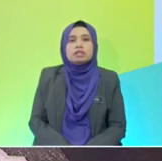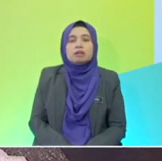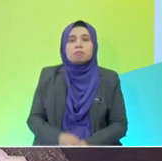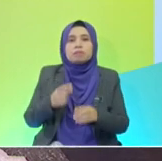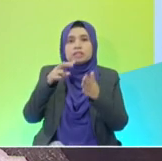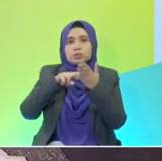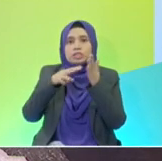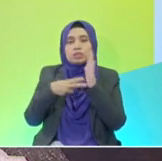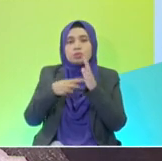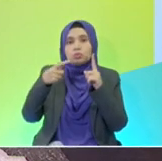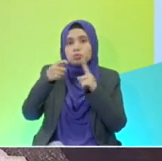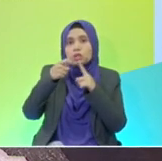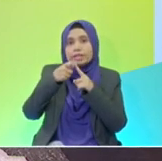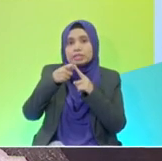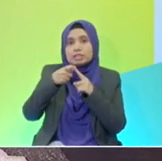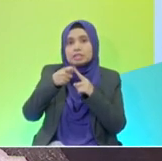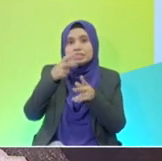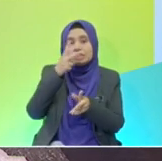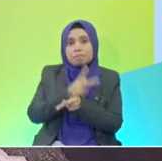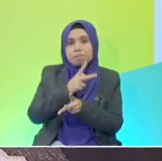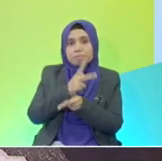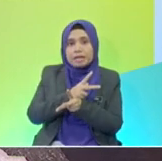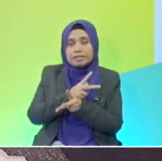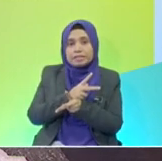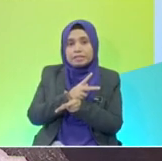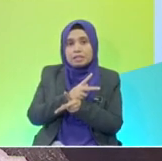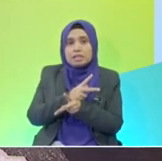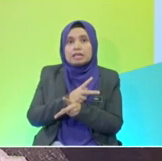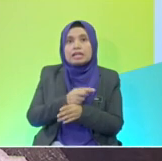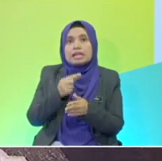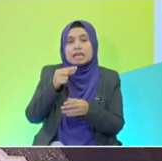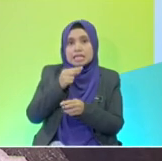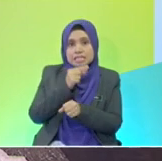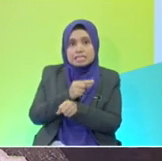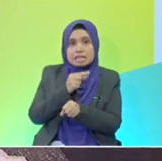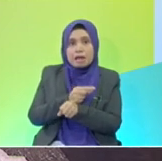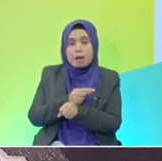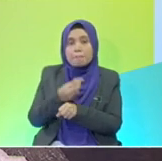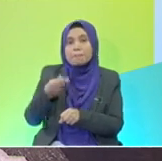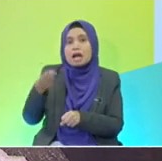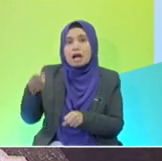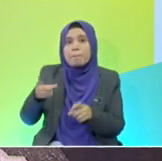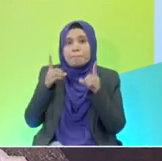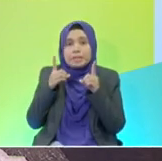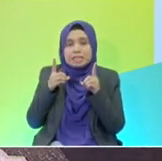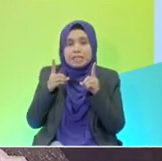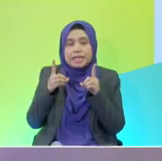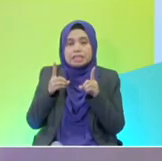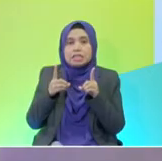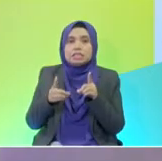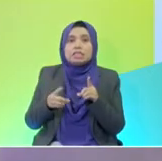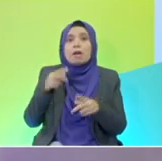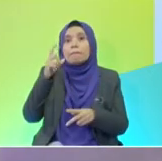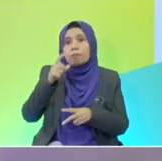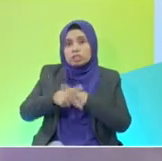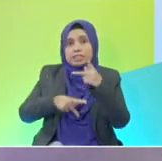tujuan untuk menyimpan case bahan pendingin semua ke Unit luar adalah fungsi Dede dan mudik